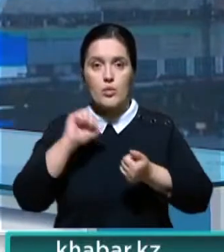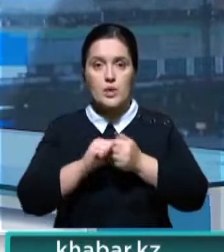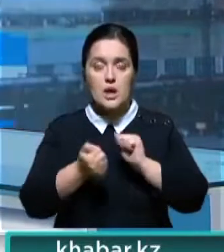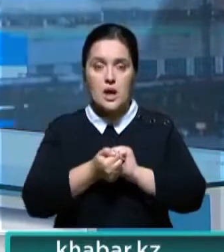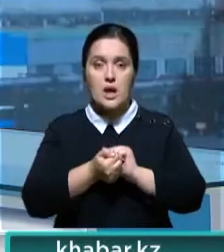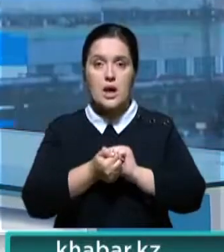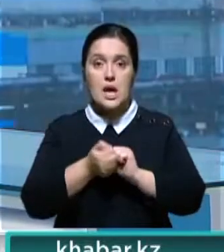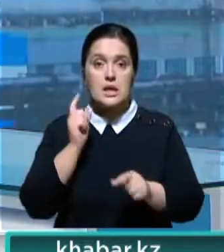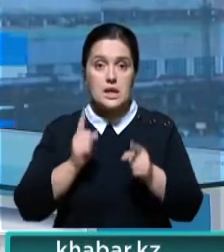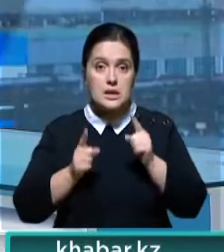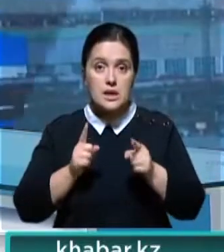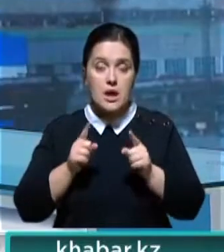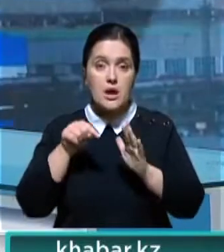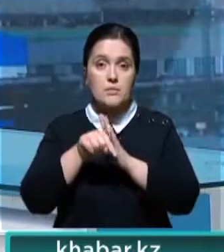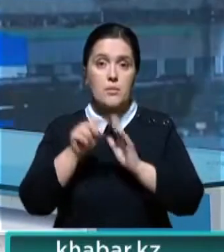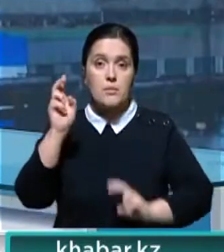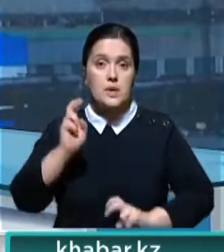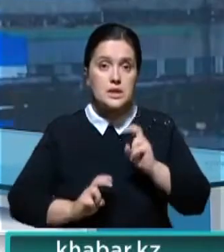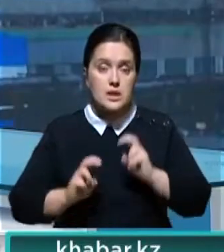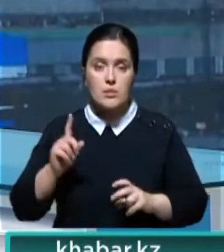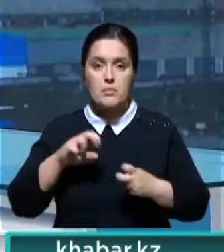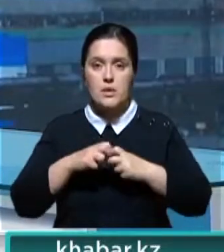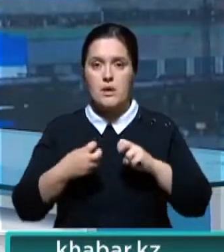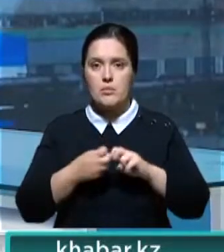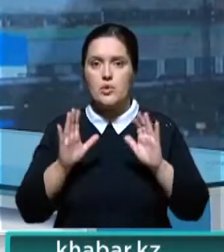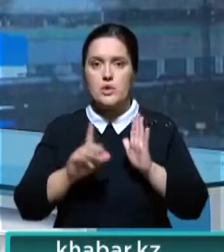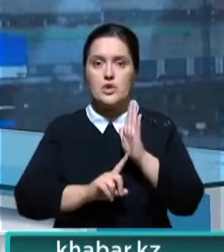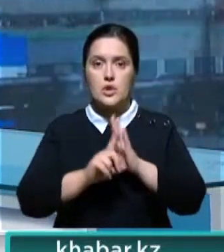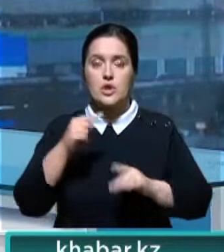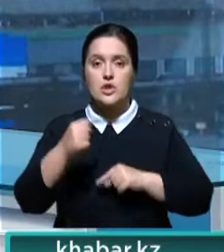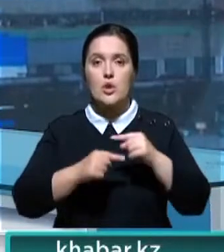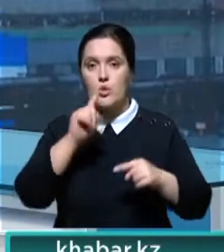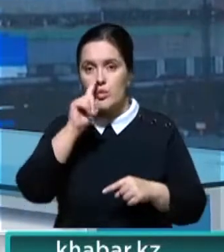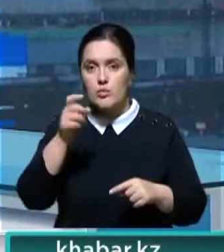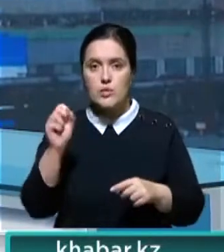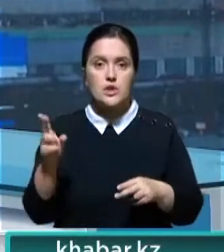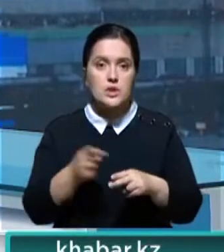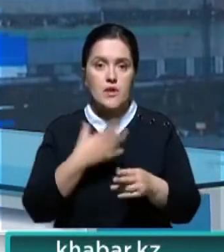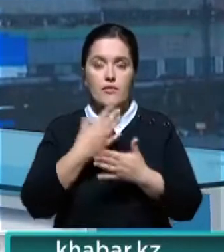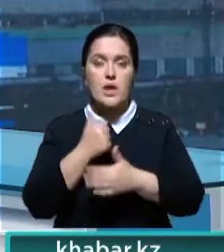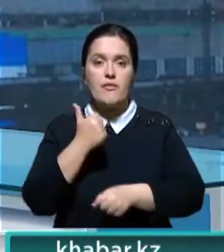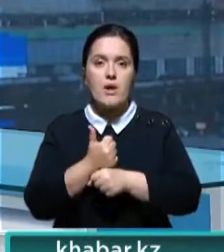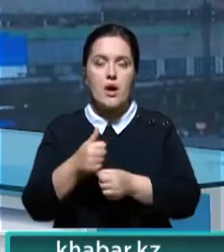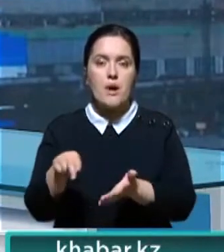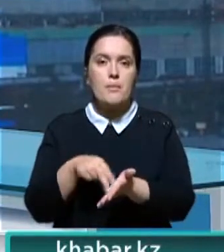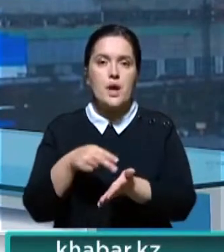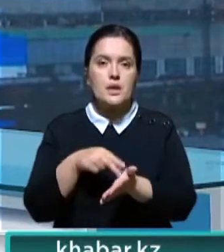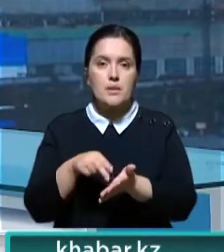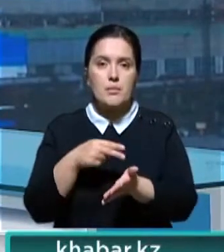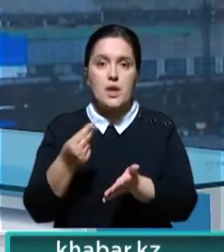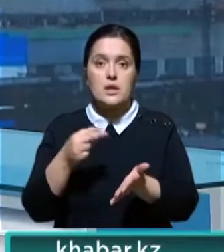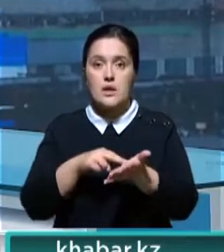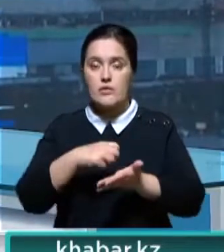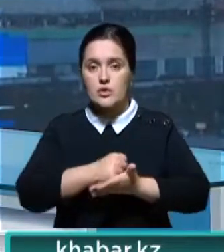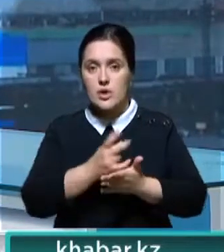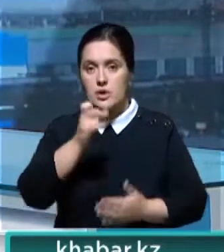угля. На самом же предприятии отмечают, что проблемы лишь только начинаются. Уже через год они могут лишиться своего главного потребителя. При этом